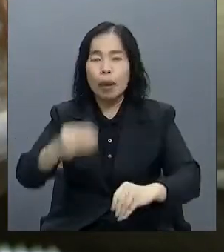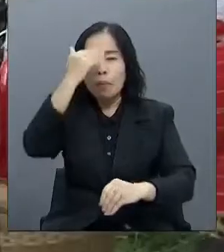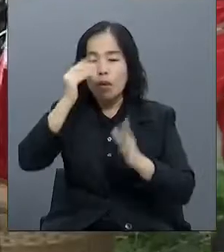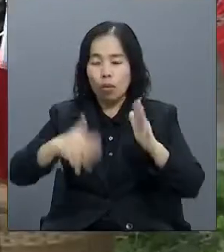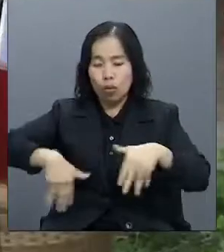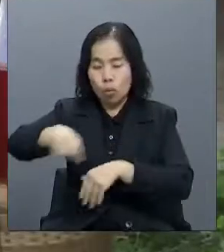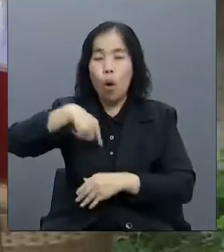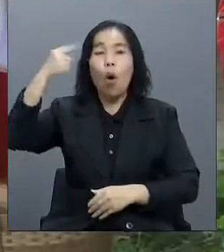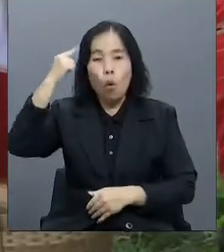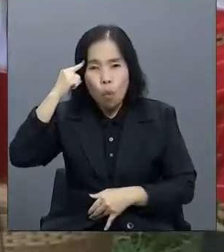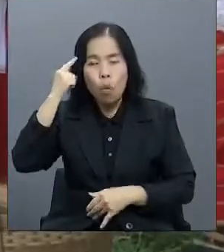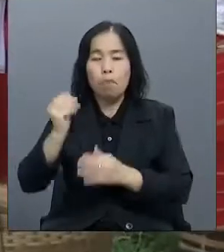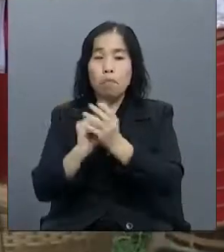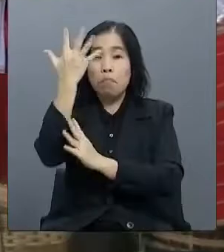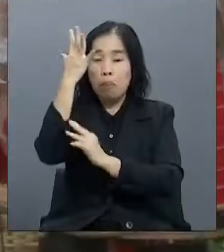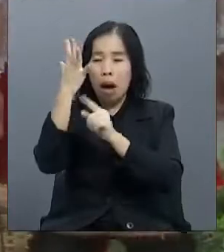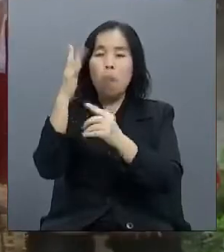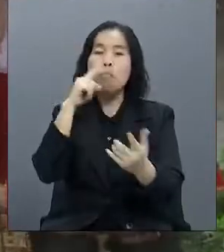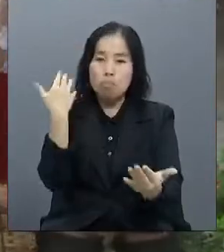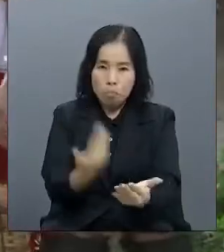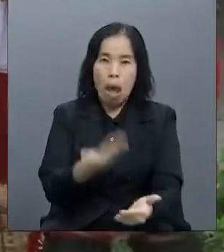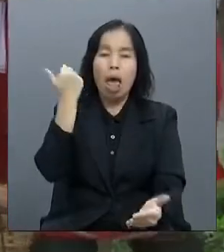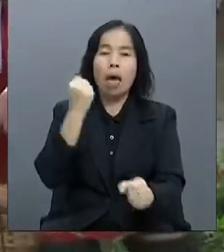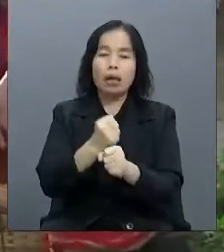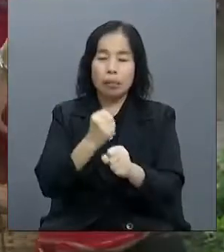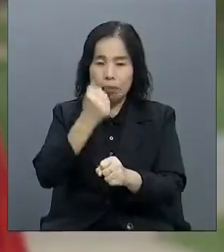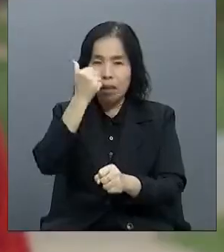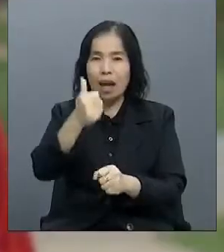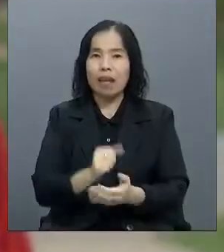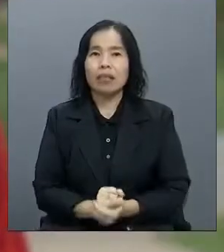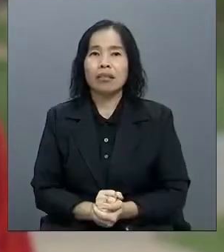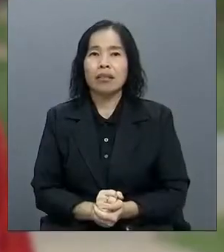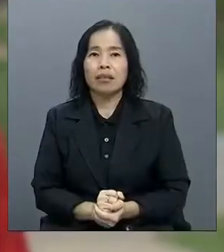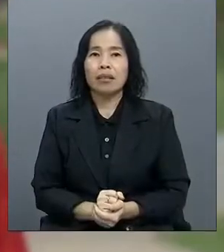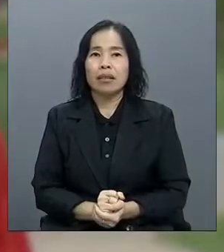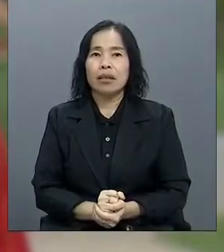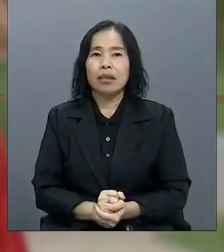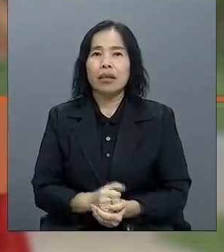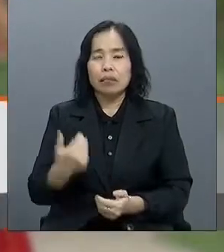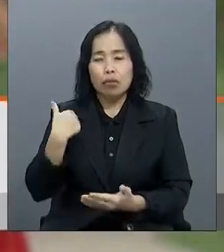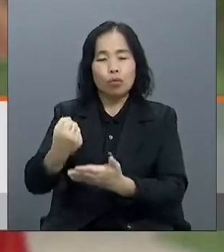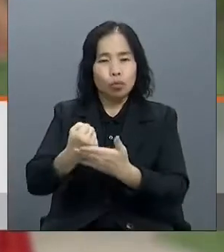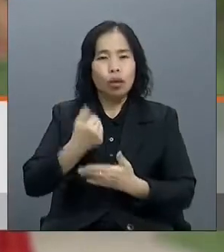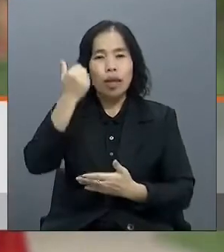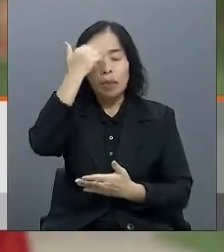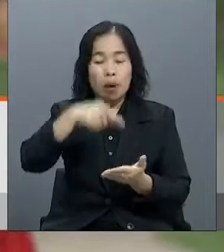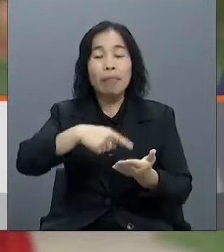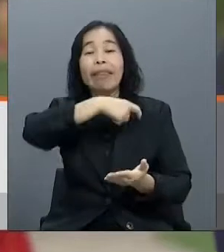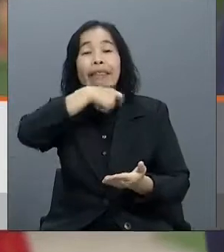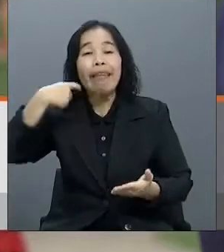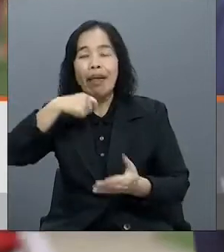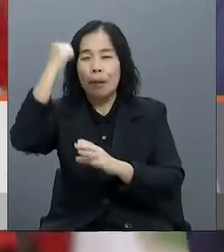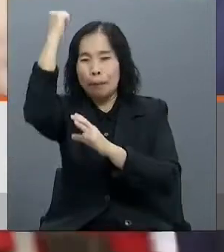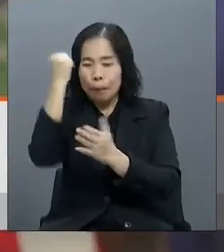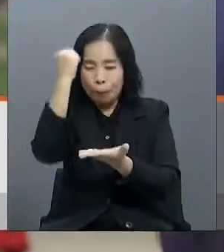ใบไม้ พอป่ามันโล่งมันไม่มีเชื้อเพลิงมันก็จะช่วยเยอะๆเพราะว่าใบไม้แห้งเนี่ยมันจะเป็นตัวหลักเลยที่ทำให้เกิด